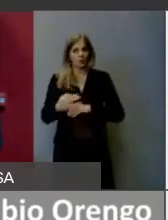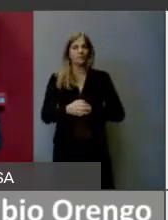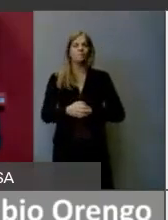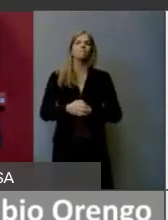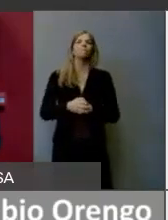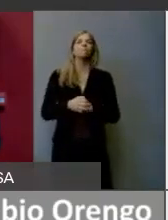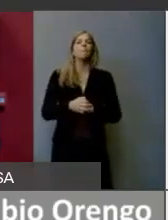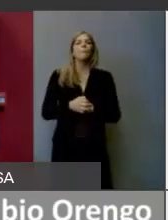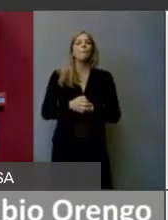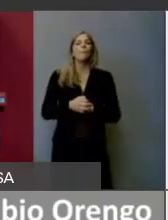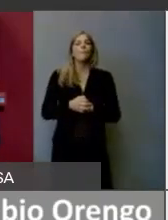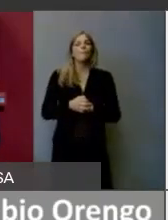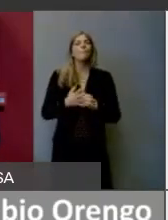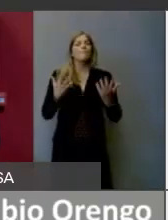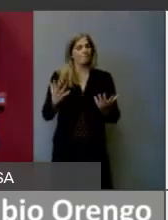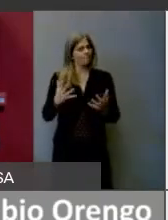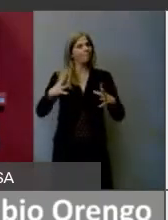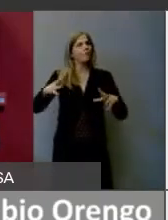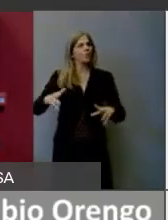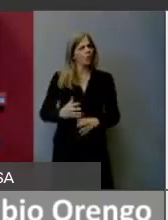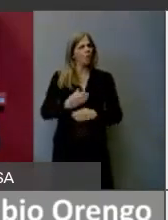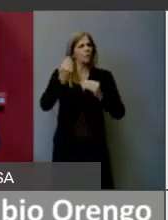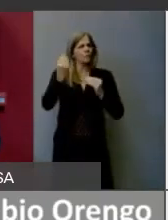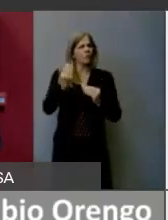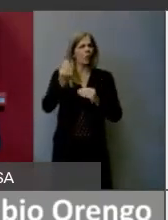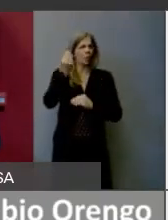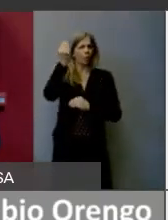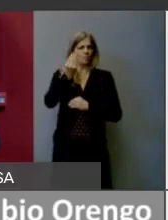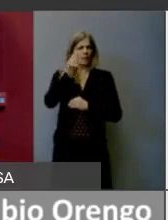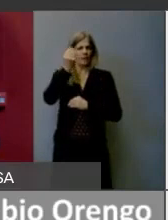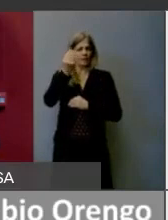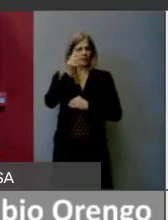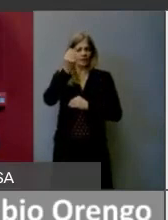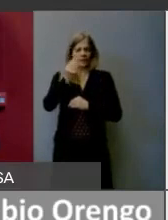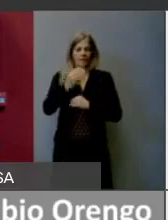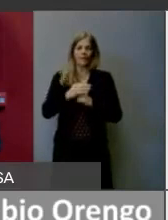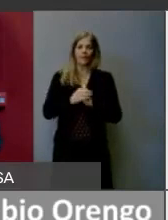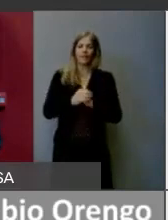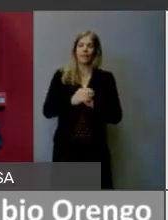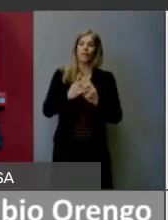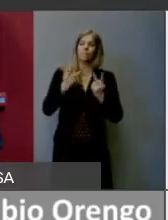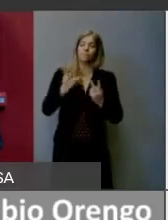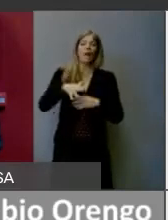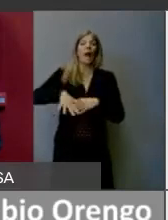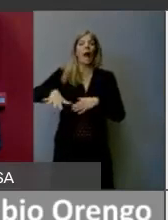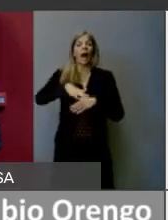Partiamo innanzitutto da una considerazione che le aree cani